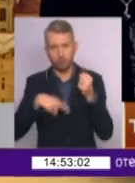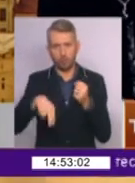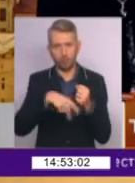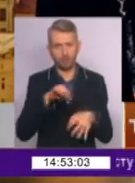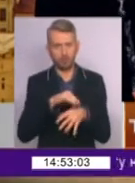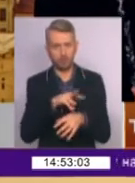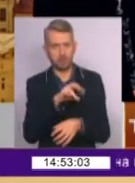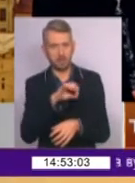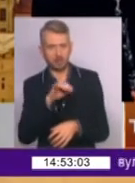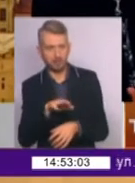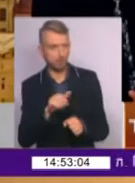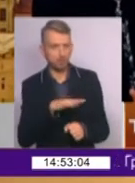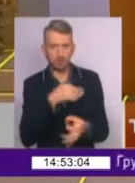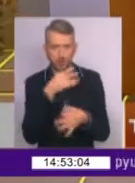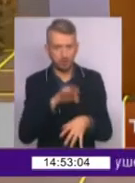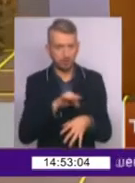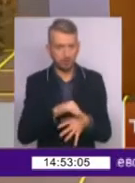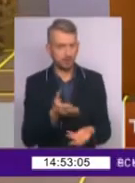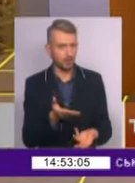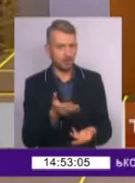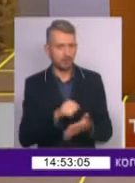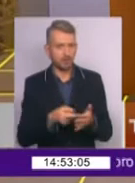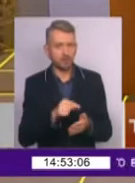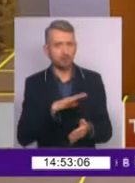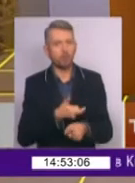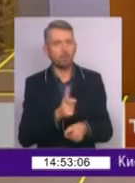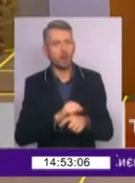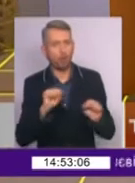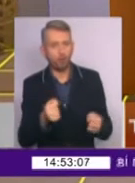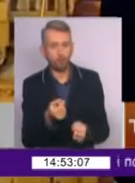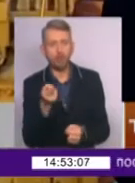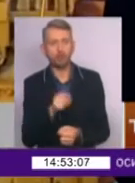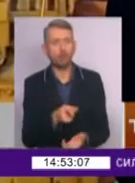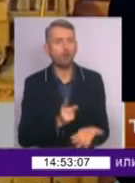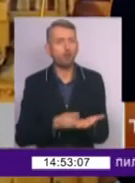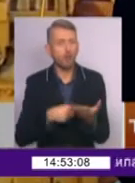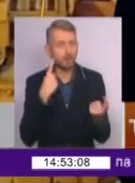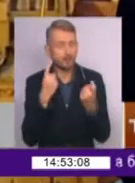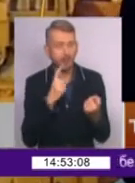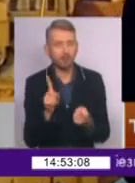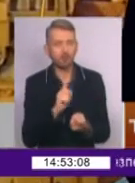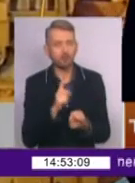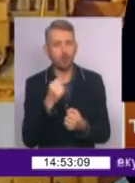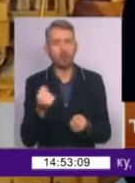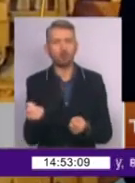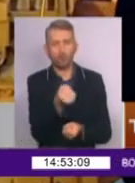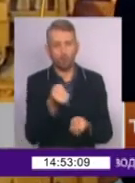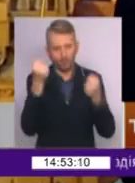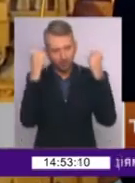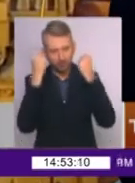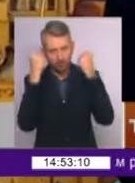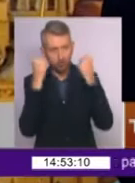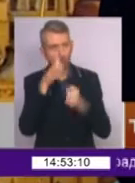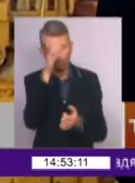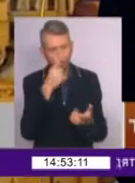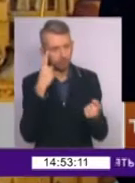Може захворіти на будь-що інше через те, що відбулося переохолодження. Тому доведених даних про те, що носити шапку наукових